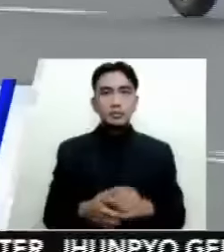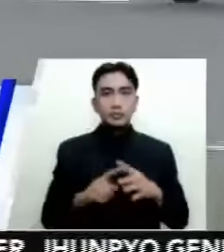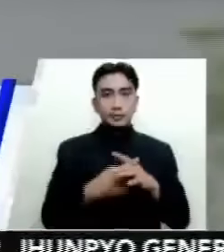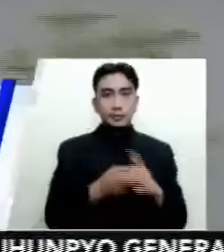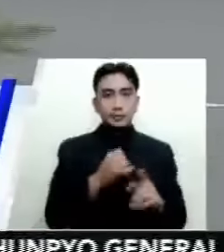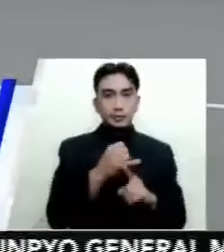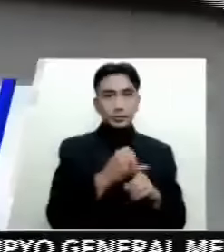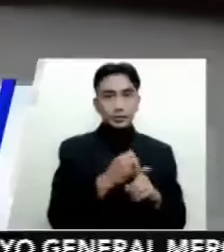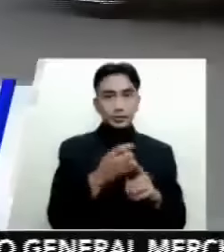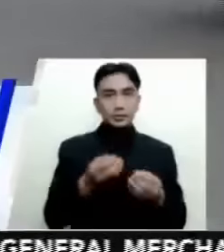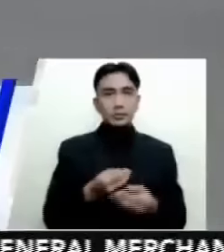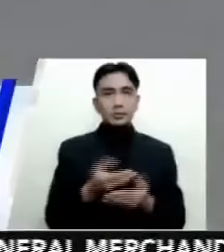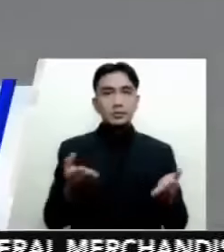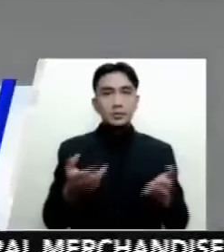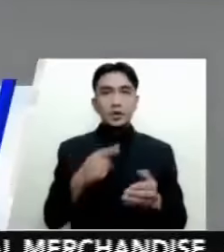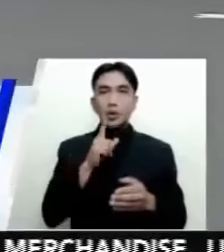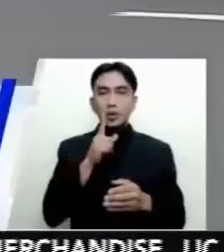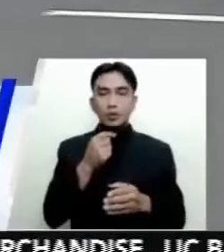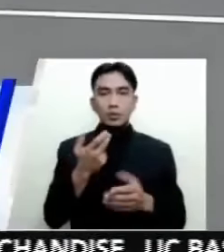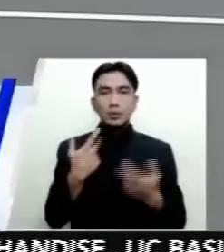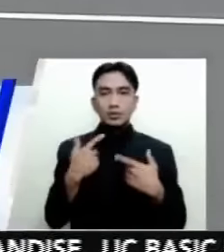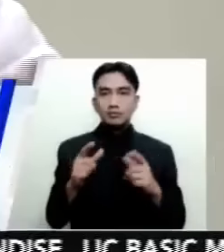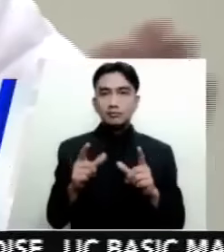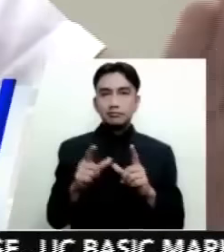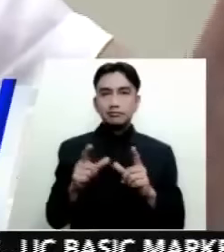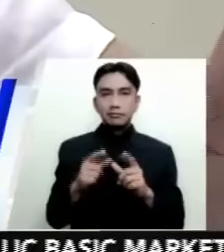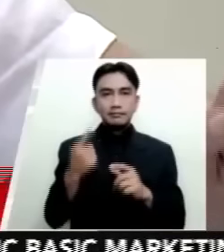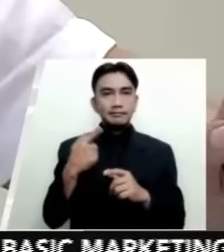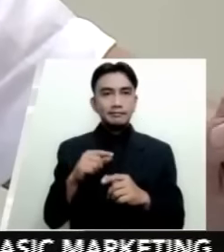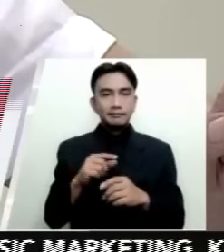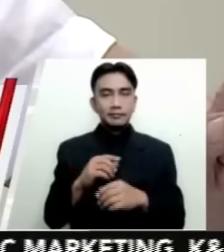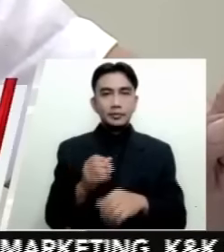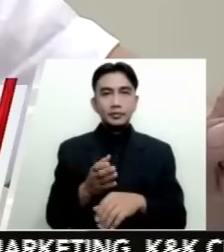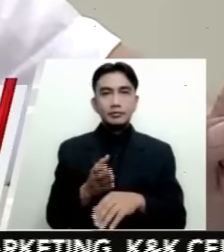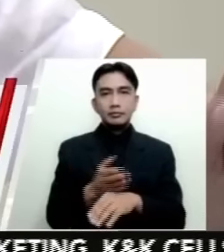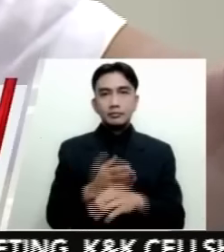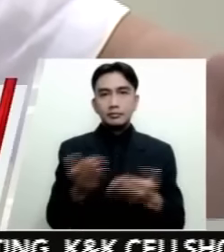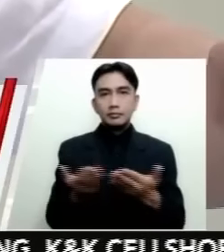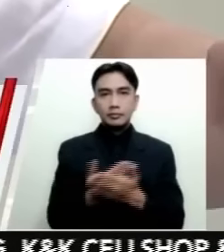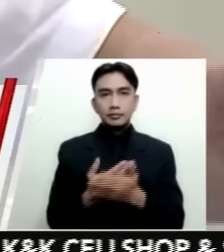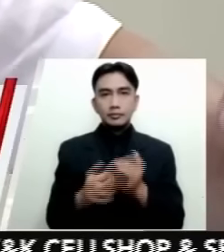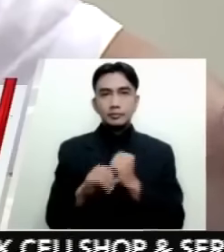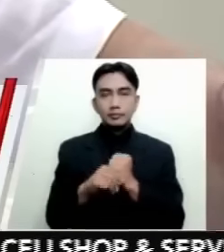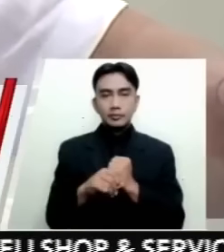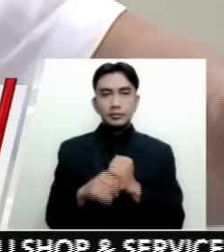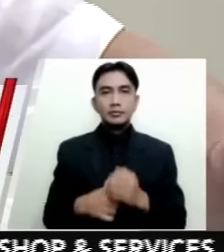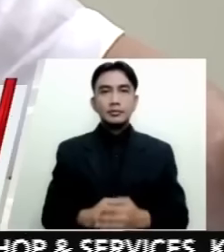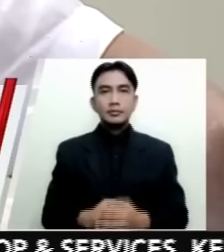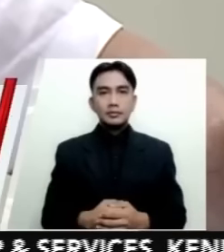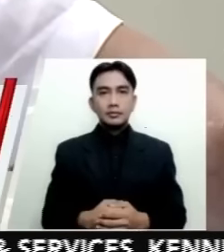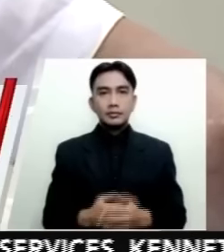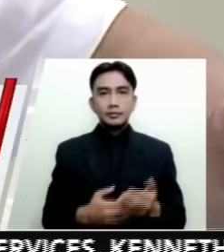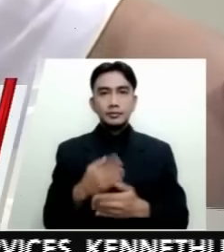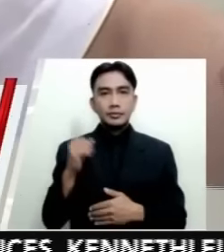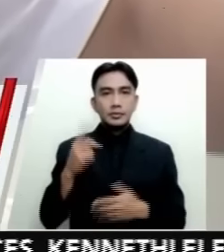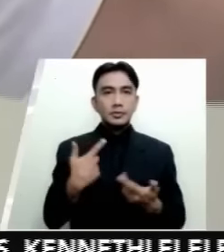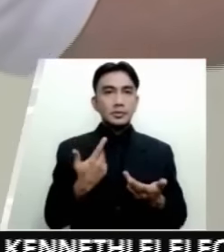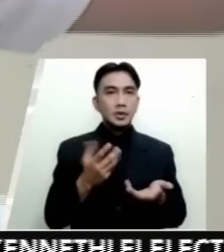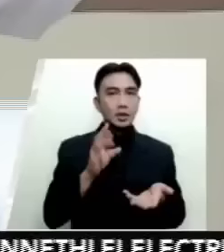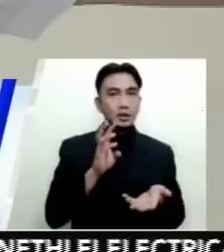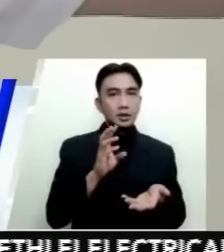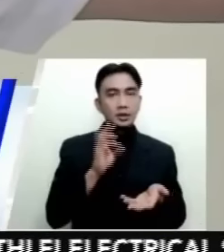consolidated na grupo ang mga rutang walang nag-consolidate. Where in these routes na merong less than 60% or zero to